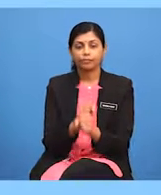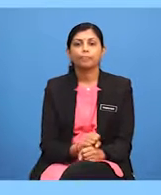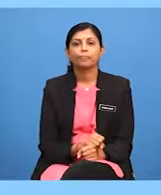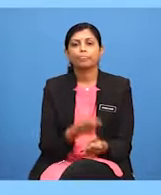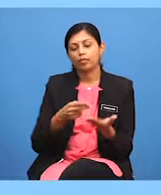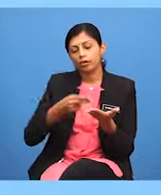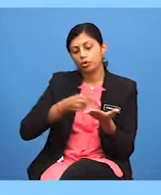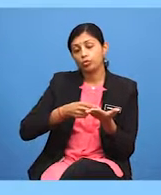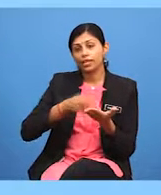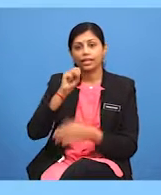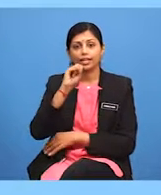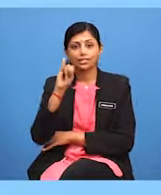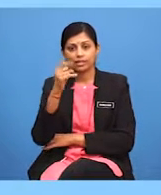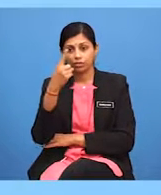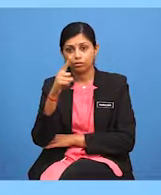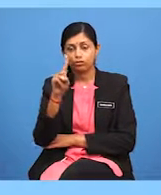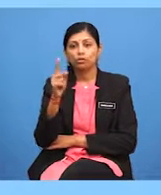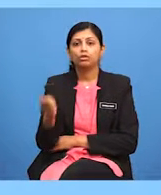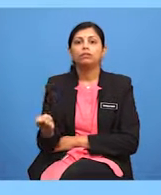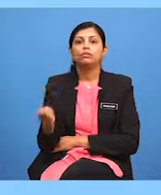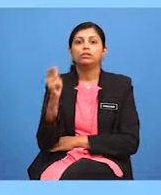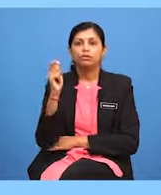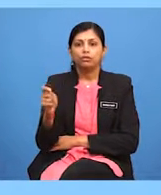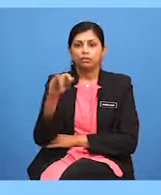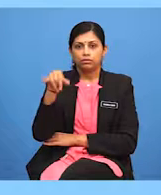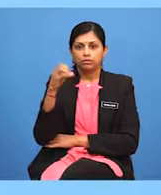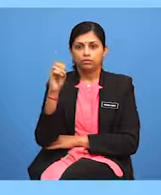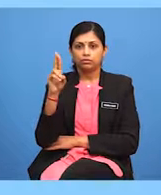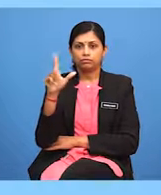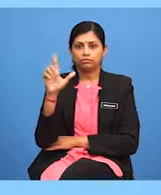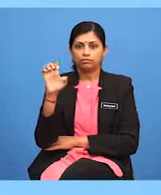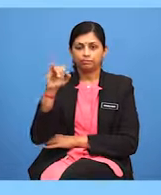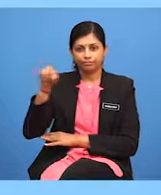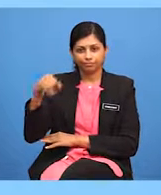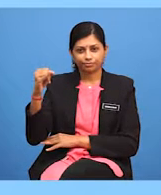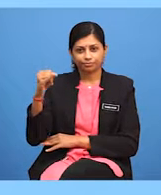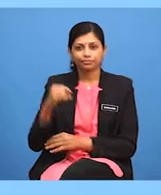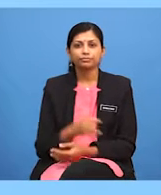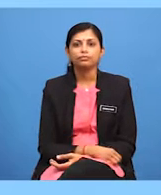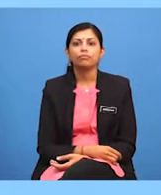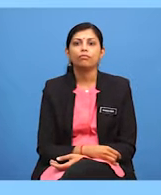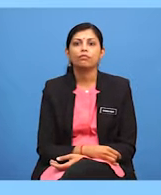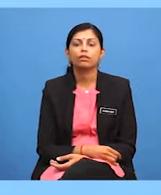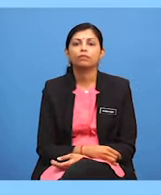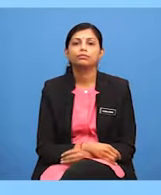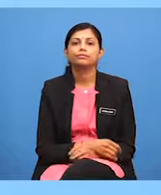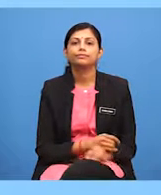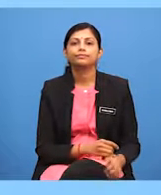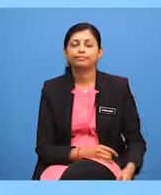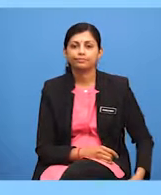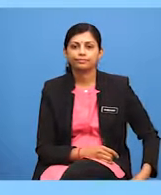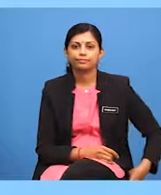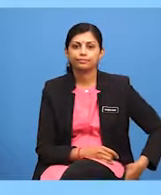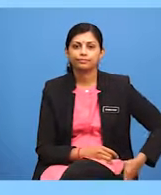Unit SI bagi tenaga ialah Joule, di mana 1